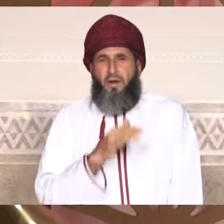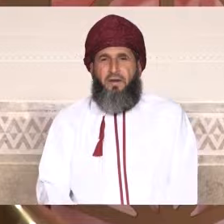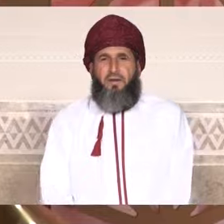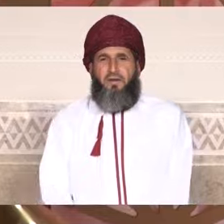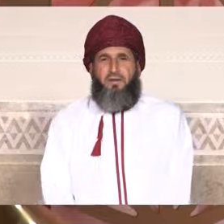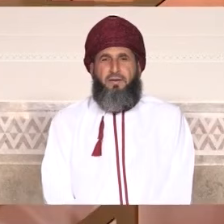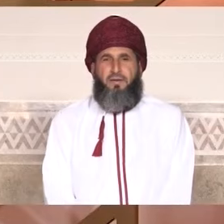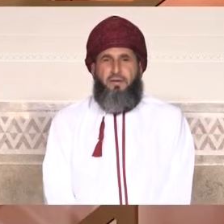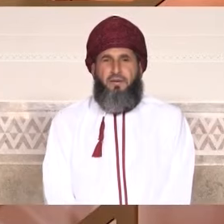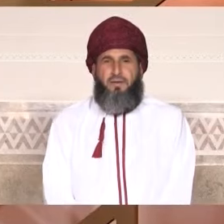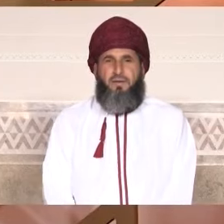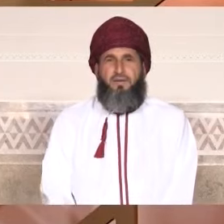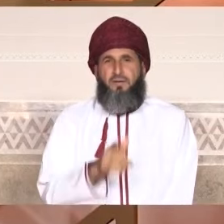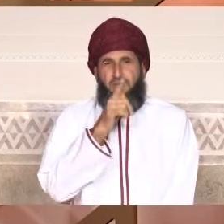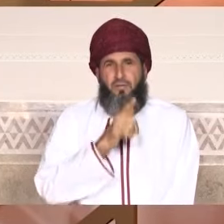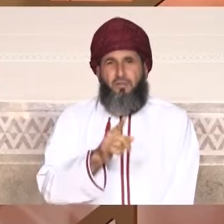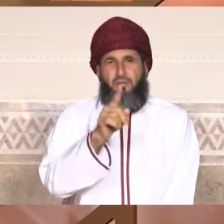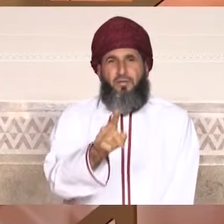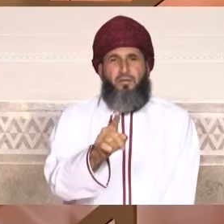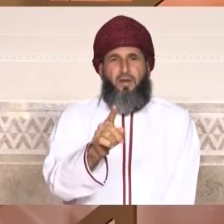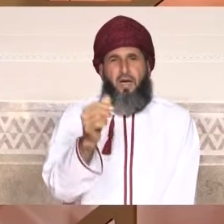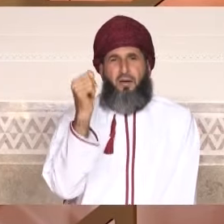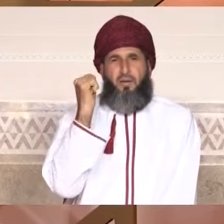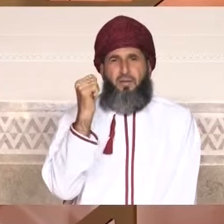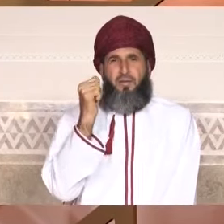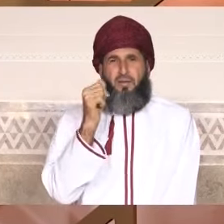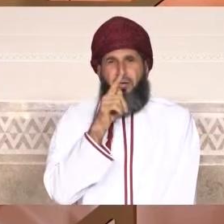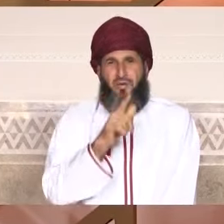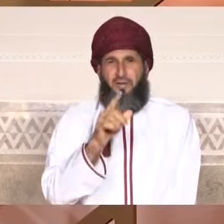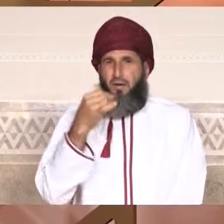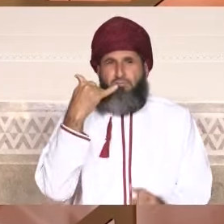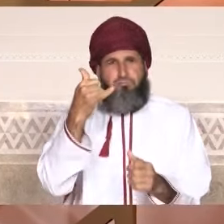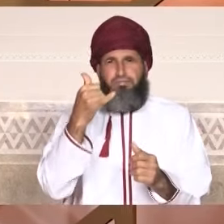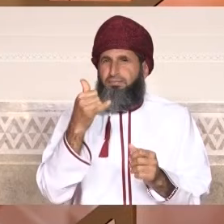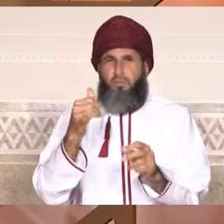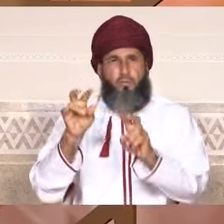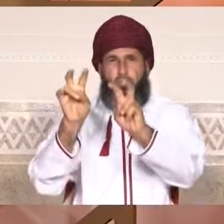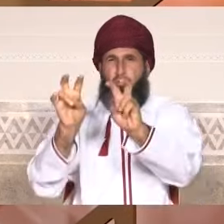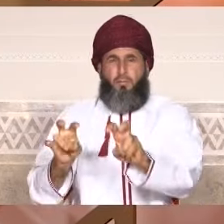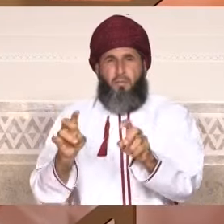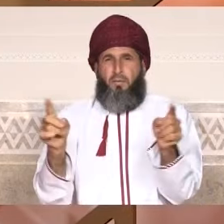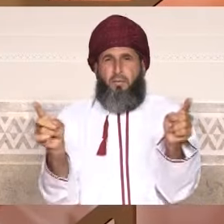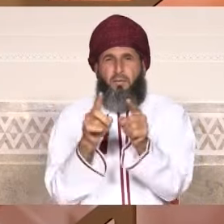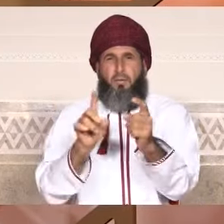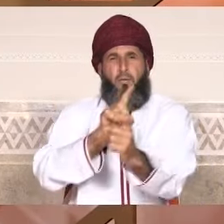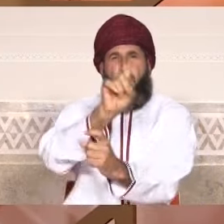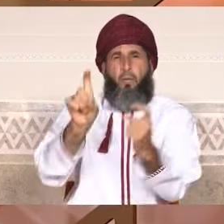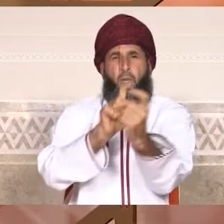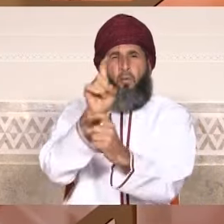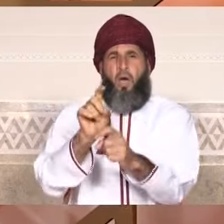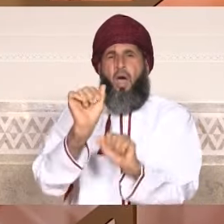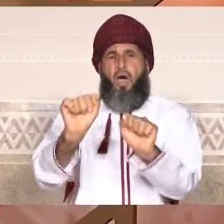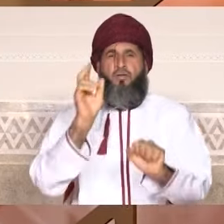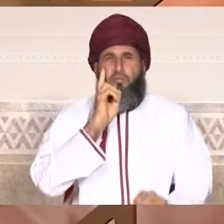عمان. وهذه الحلقة كما أخبرتكم بالأمس لا تكون فيها اتصالات، إنما نقتصر فيها فقط على أسئلة الإخوة